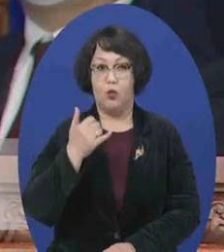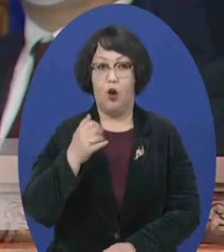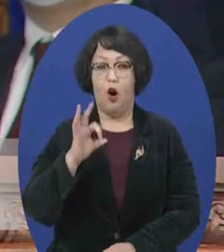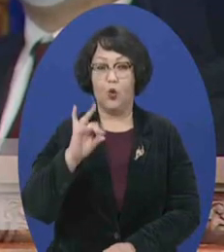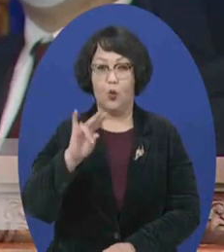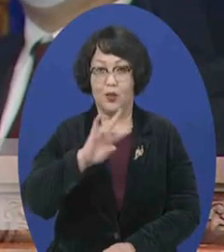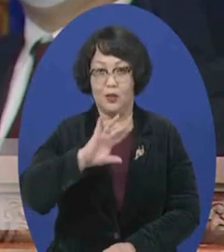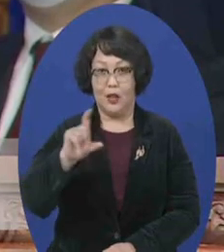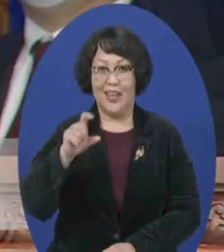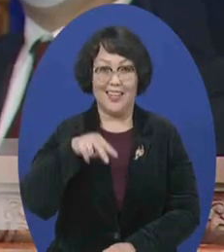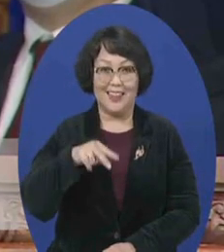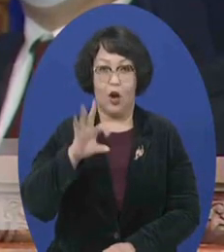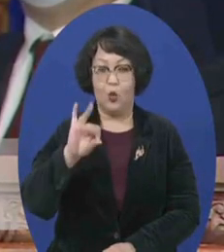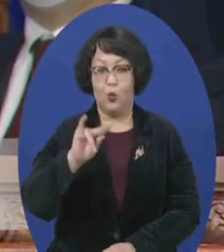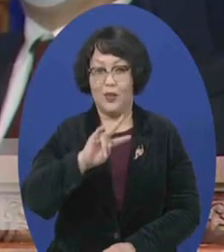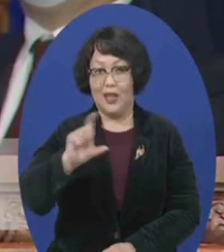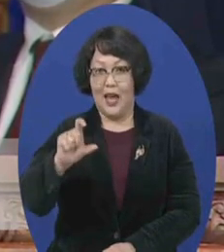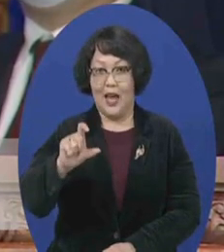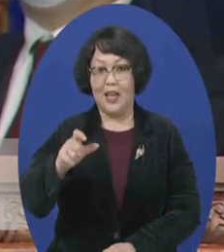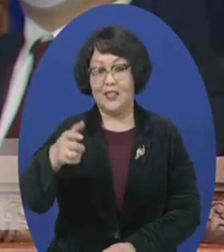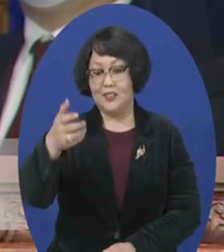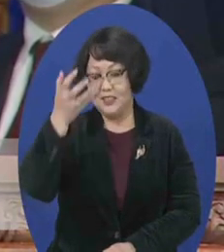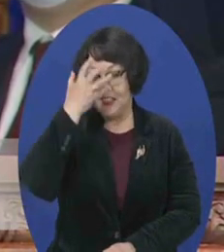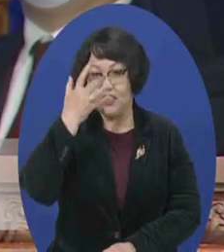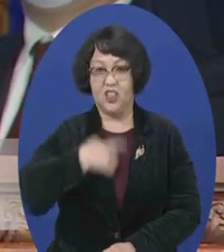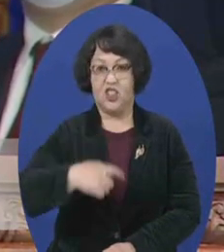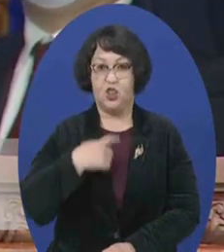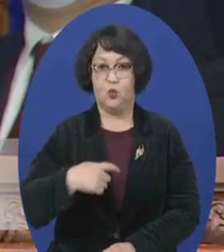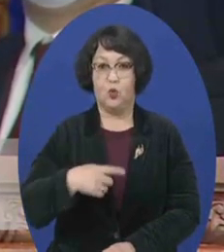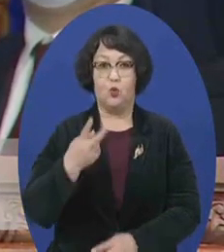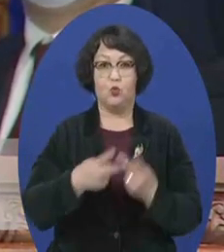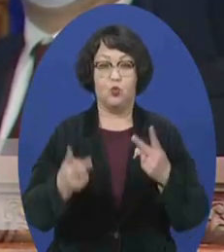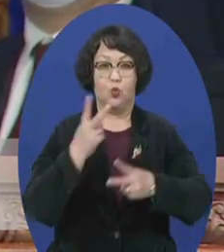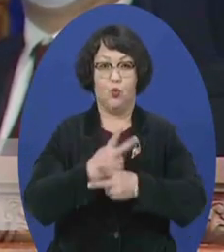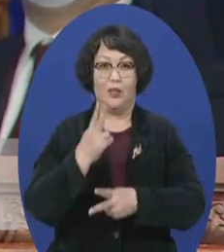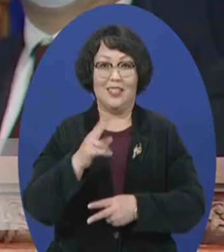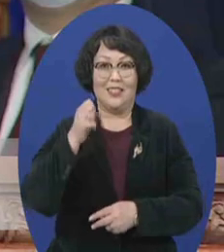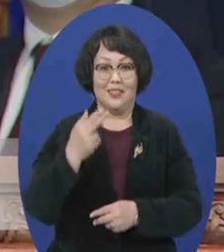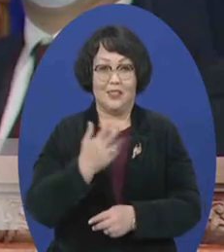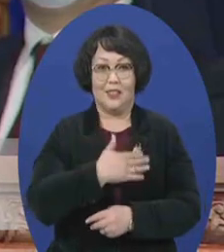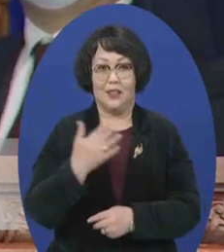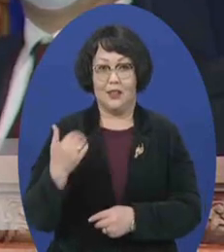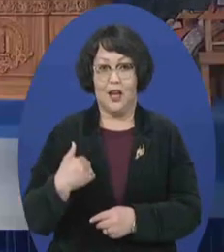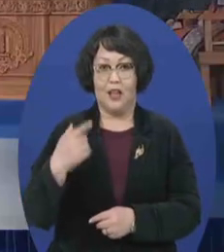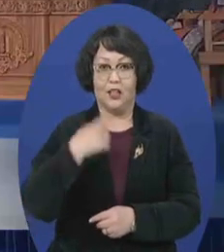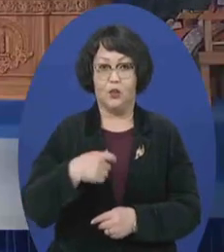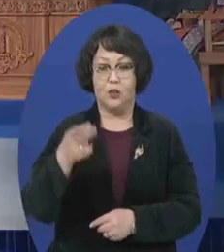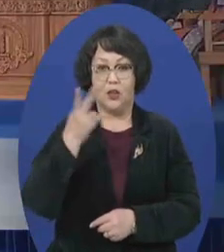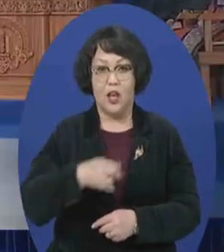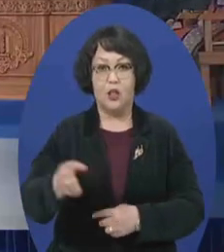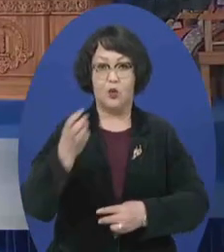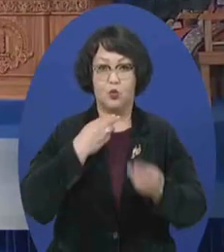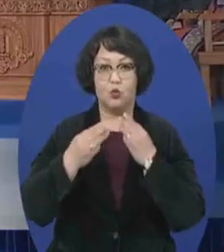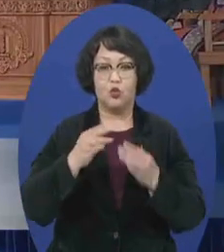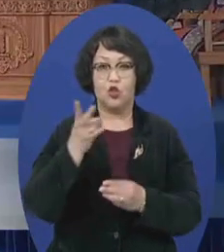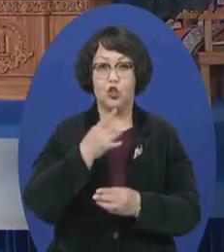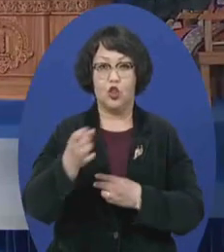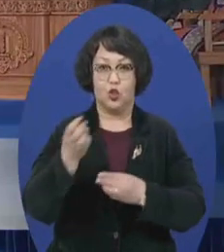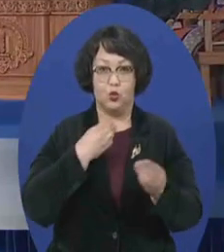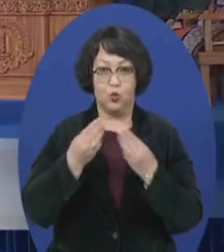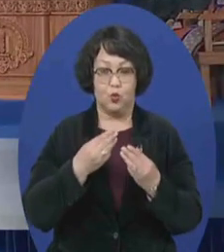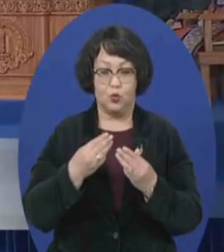Оюун Эрдэнэ, Засгийн газрын гишүүд, үндсэн хуулийн цэцгийн дарга гишүүд, дээд зүүхэн ерхий шүүгч